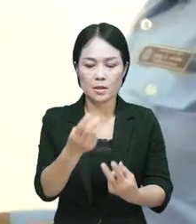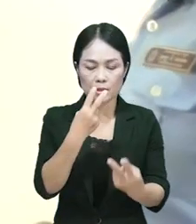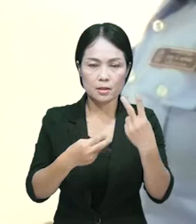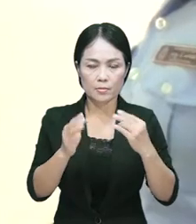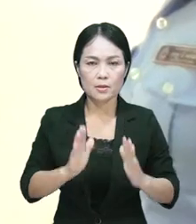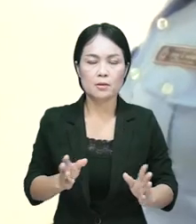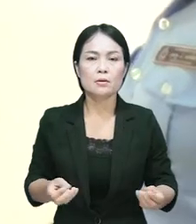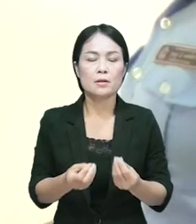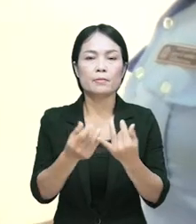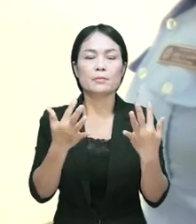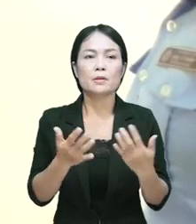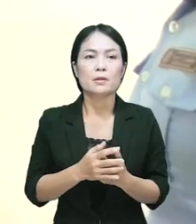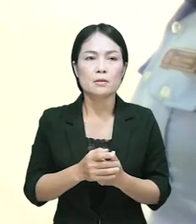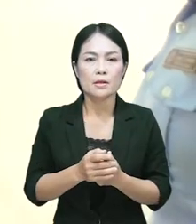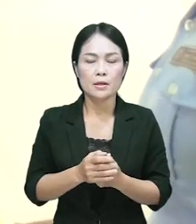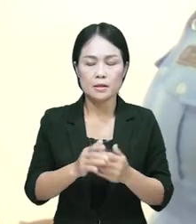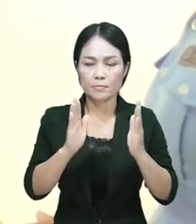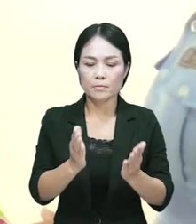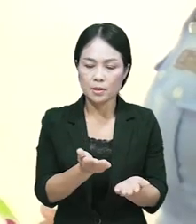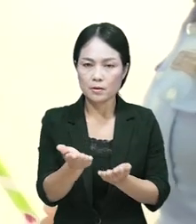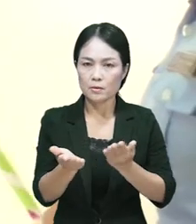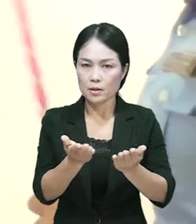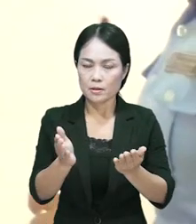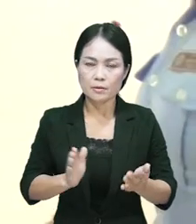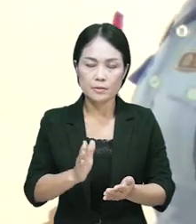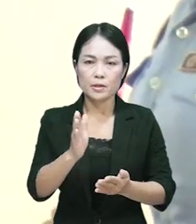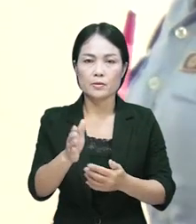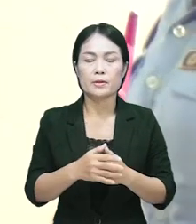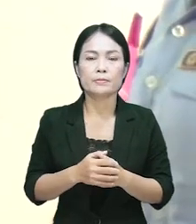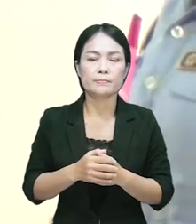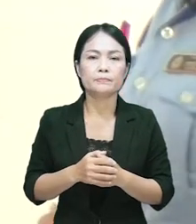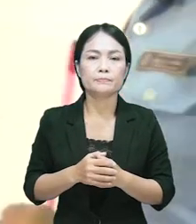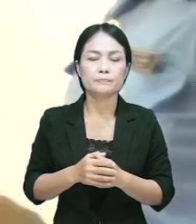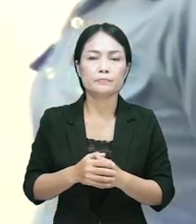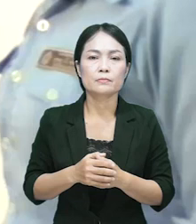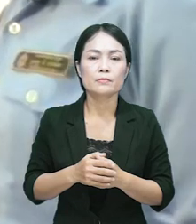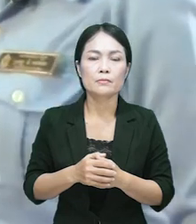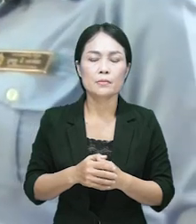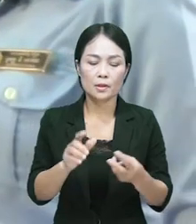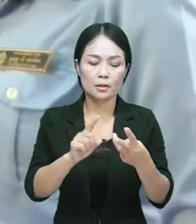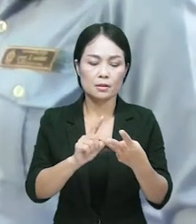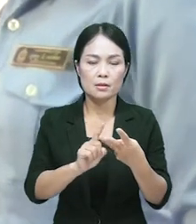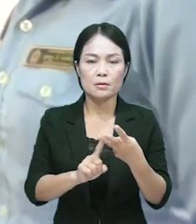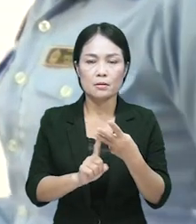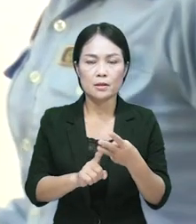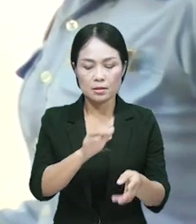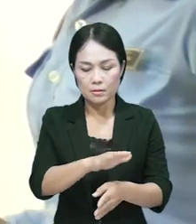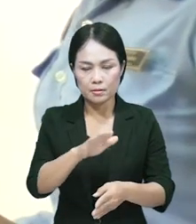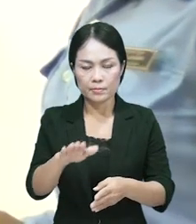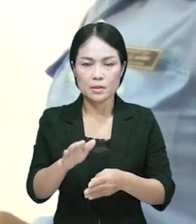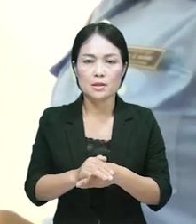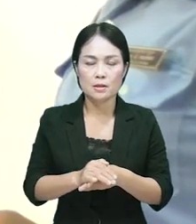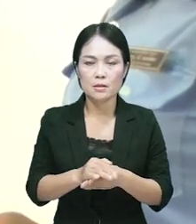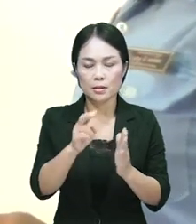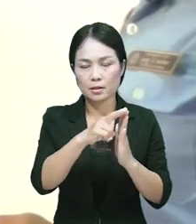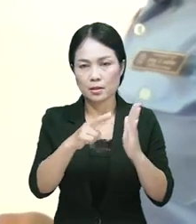ច្រើនដោយសារអ្នកបម្រើរហ័សរហួនចាទី3កូនកុមារក្នុងអ